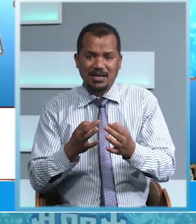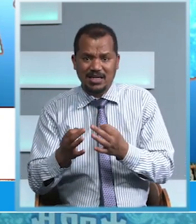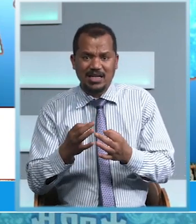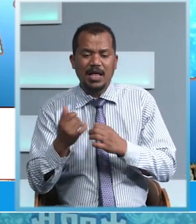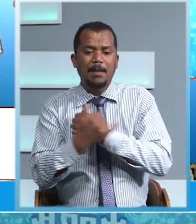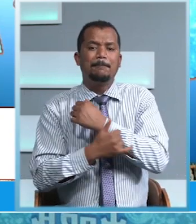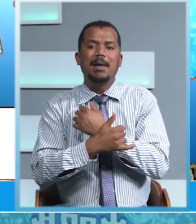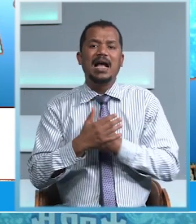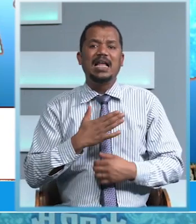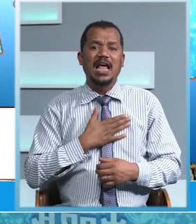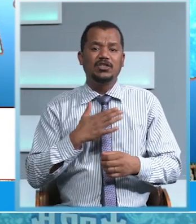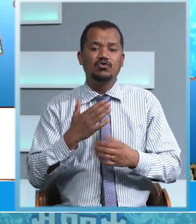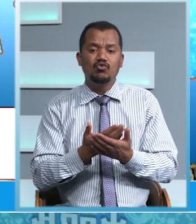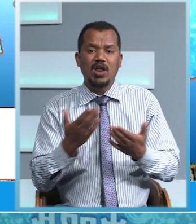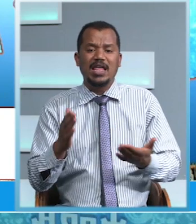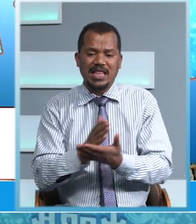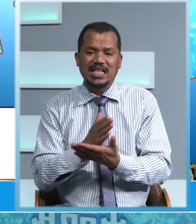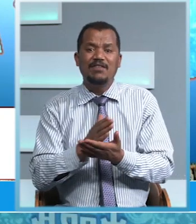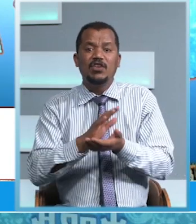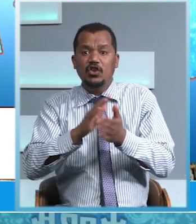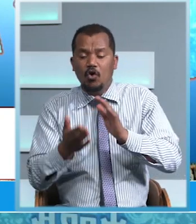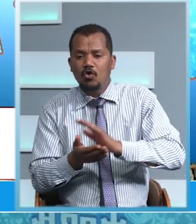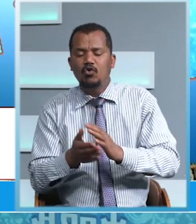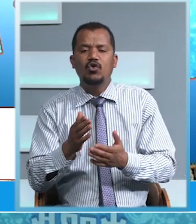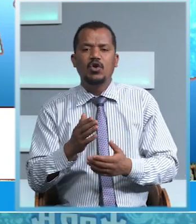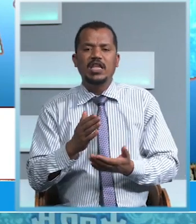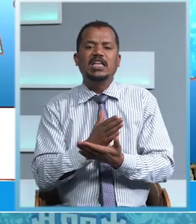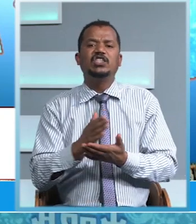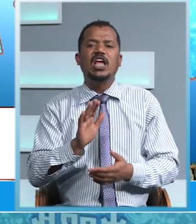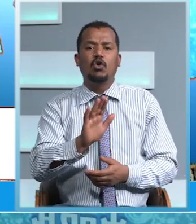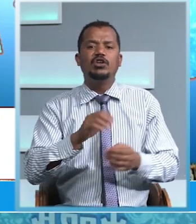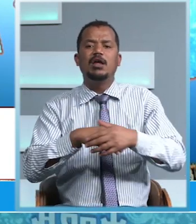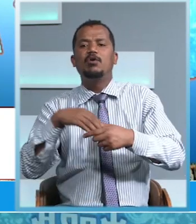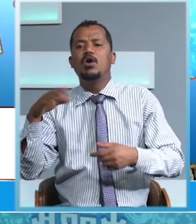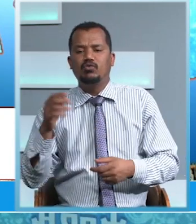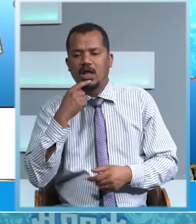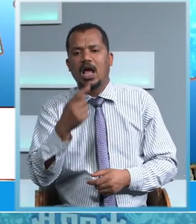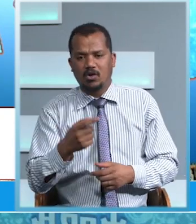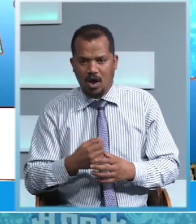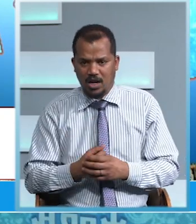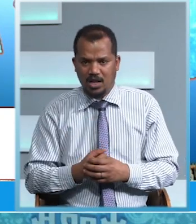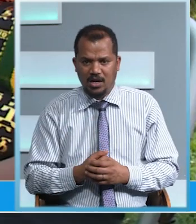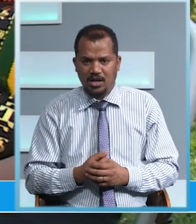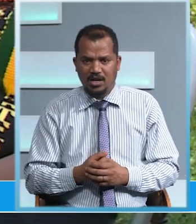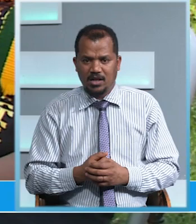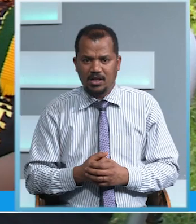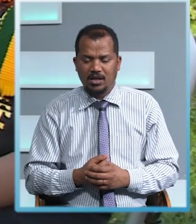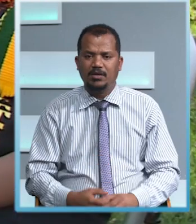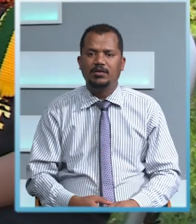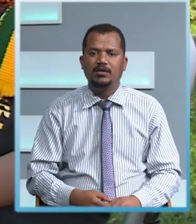ይህንን በማስረዳት በሀገራቸው ጉዳይ ተሳታፊ እንዲሆኑ የድርሻቸውን እንደሚወጡ ተናግረዋል።